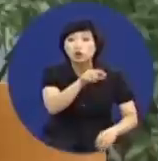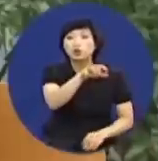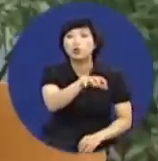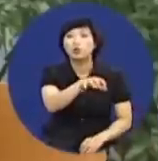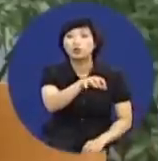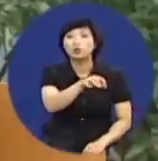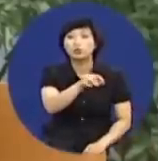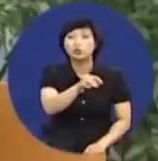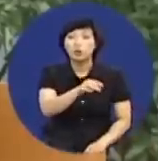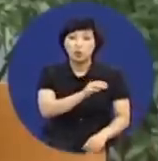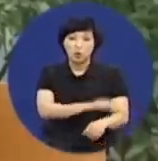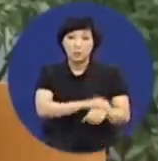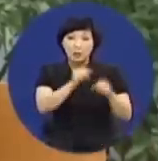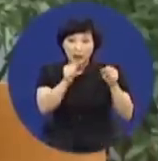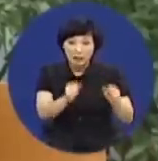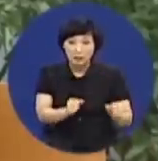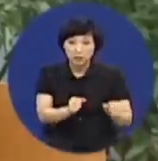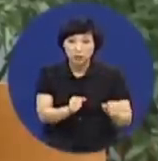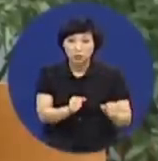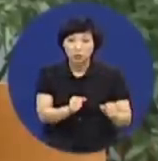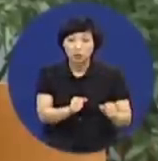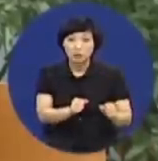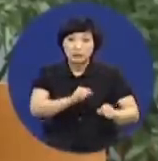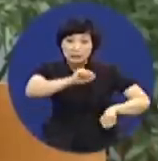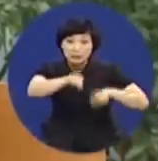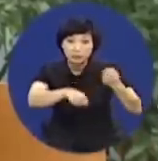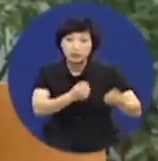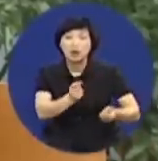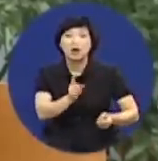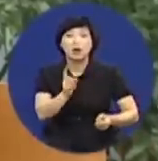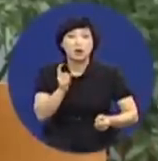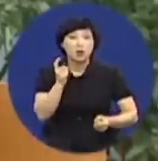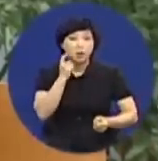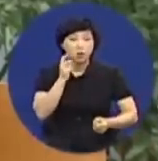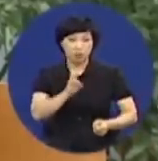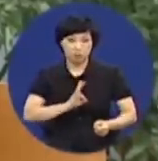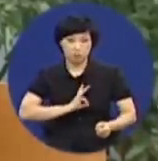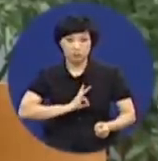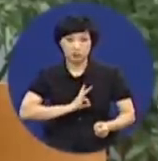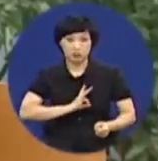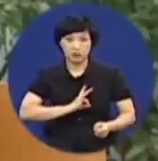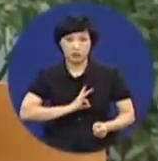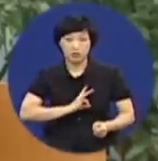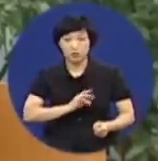れた。獣も偽預言者もいるところで、